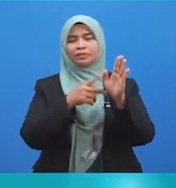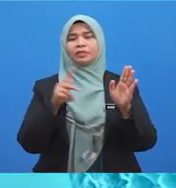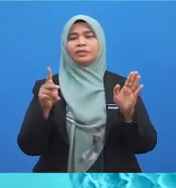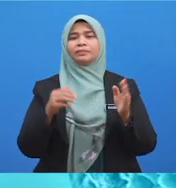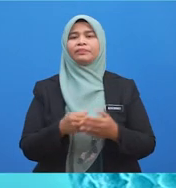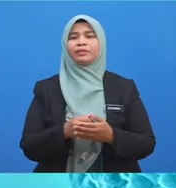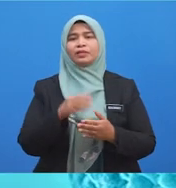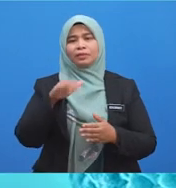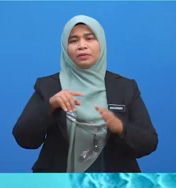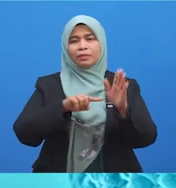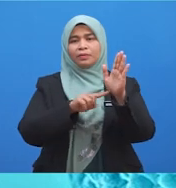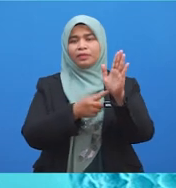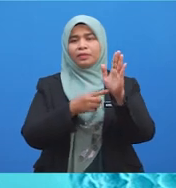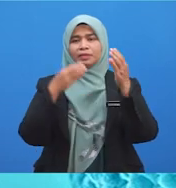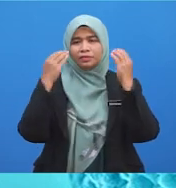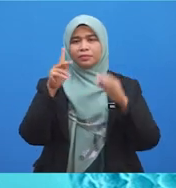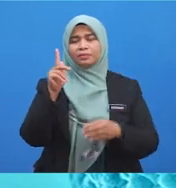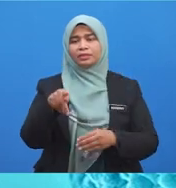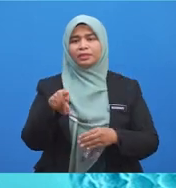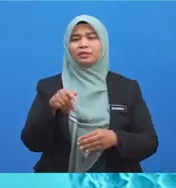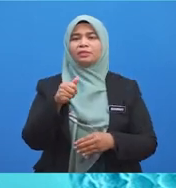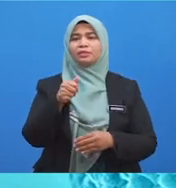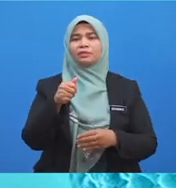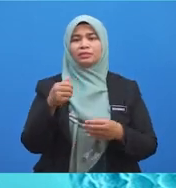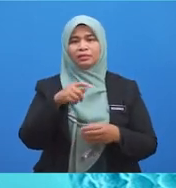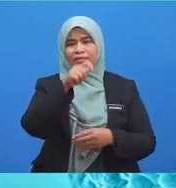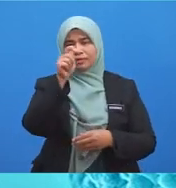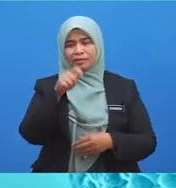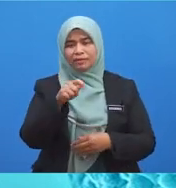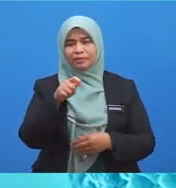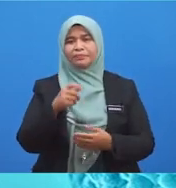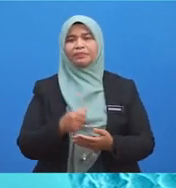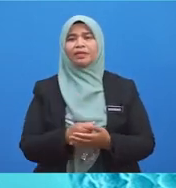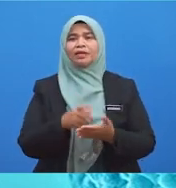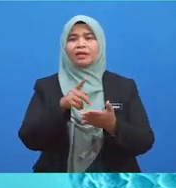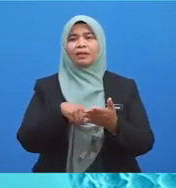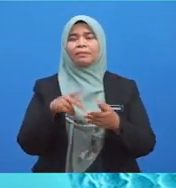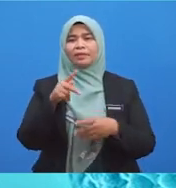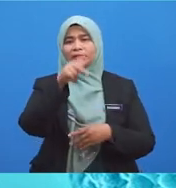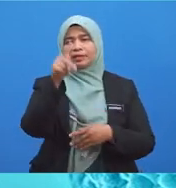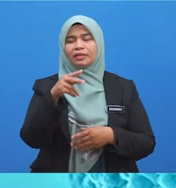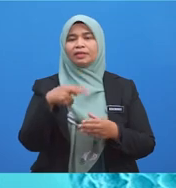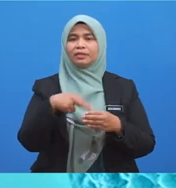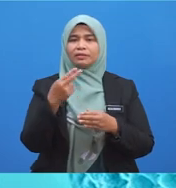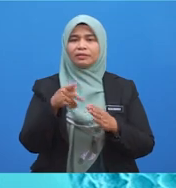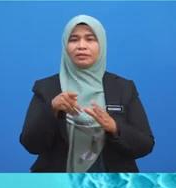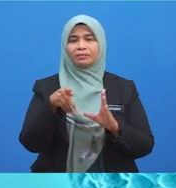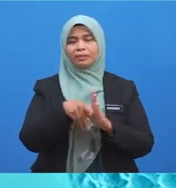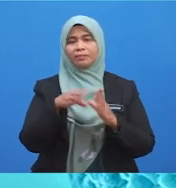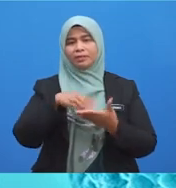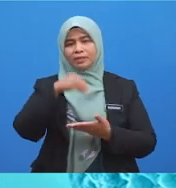mulakan. Sebelum bermula, cikgu pasti anda tertanya-tanya kan, apakah